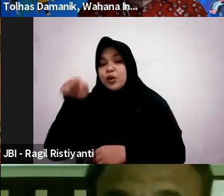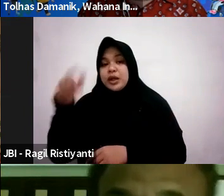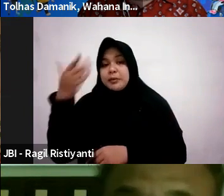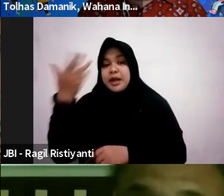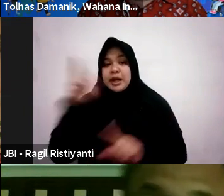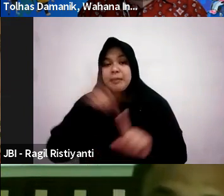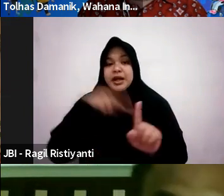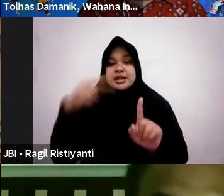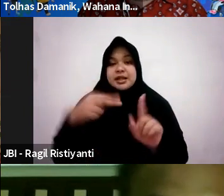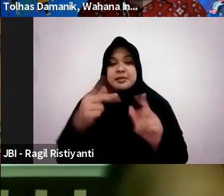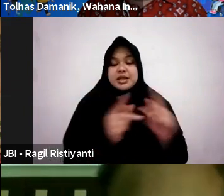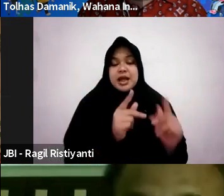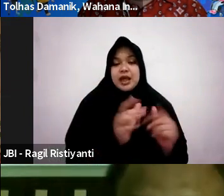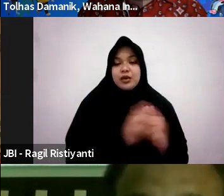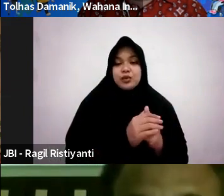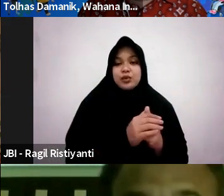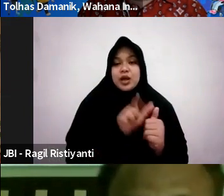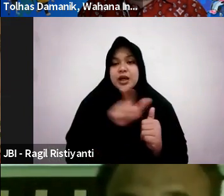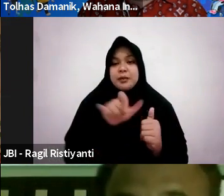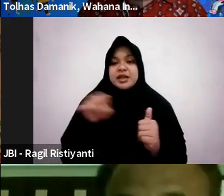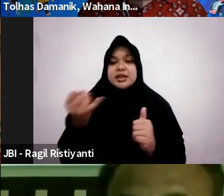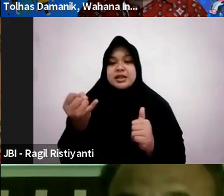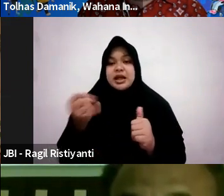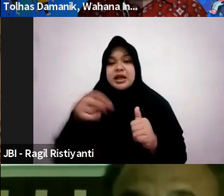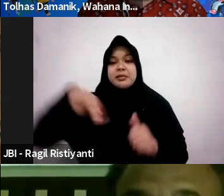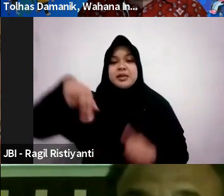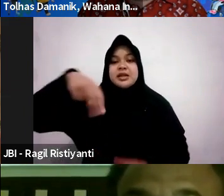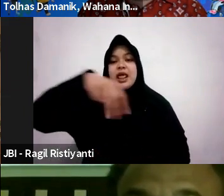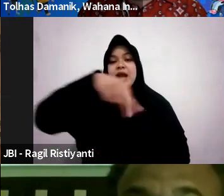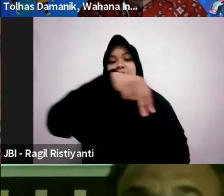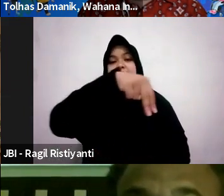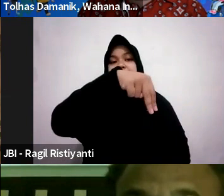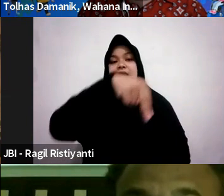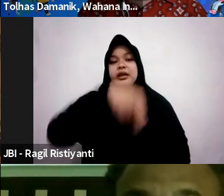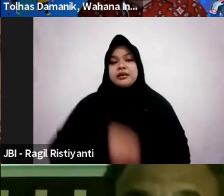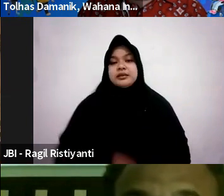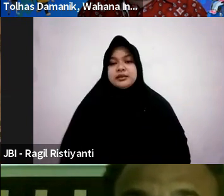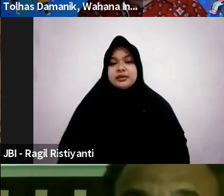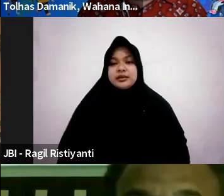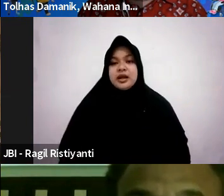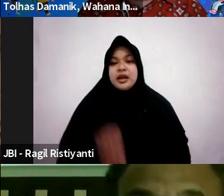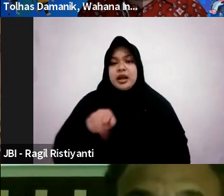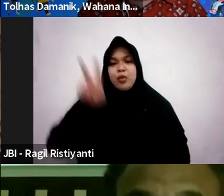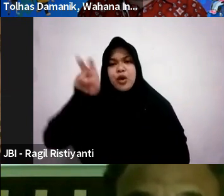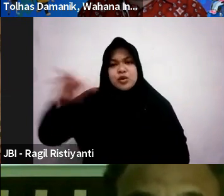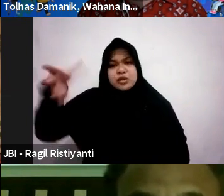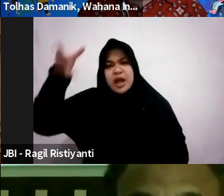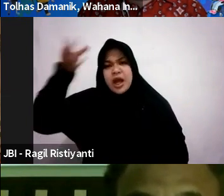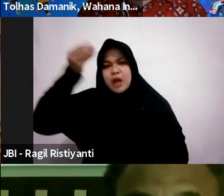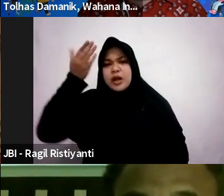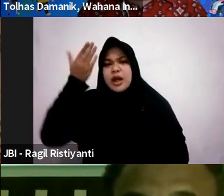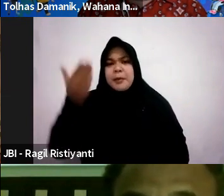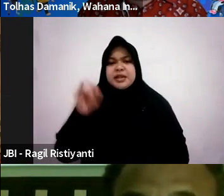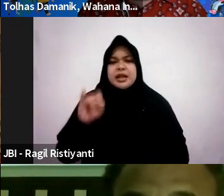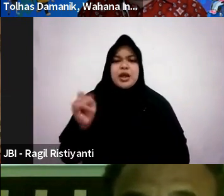kalau misalnya dia menjadi pejalan kaki di jalanan dan kamu harus tahu nih Itu kenapa sebagai